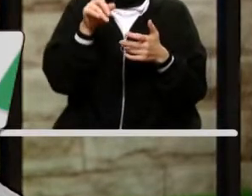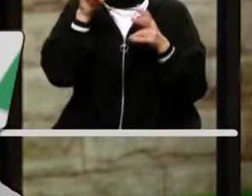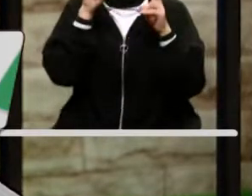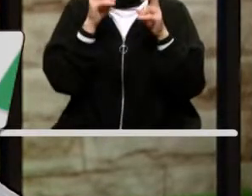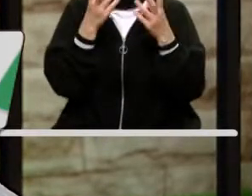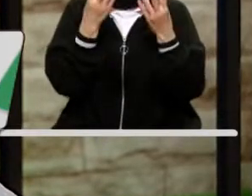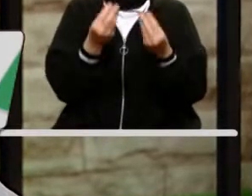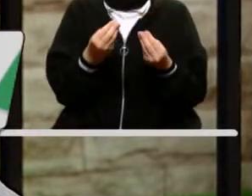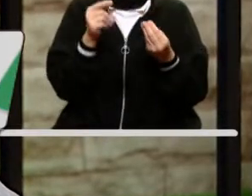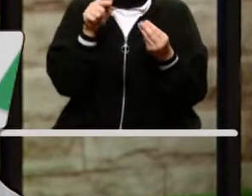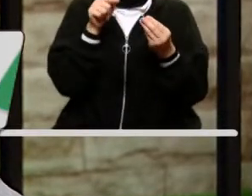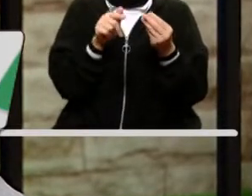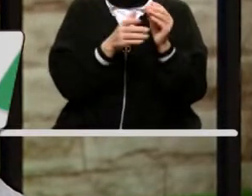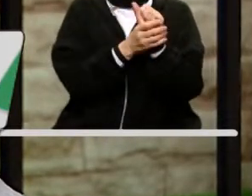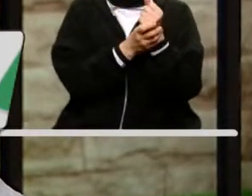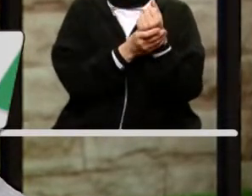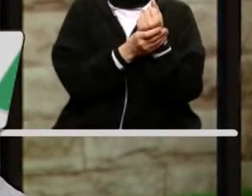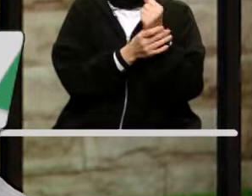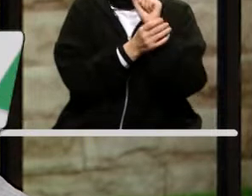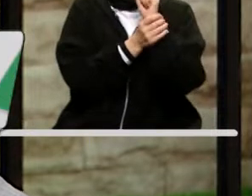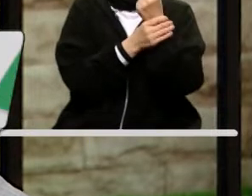değilsiniz. Tabii uzmanı değilim. Şimdi böyle olunca